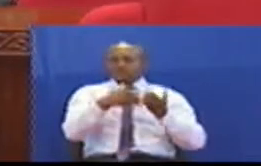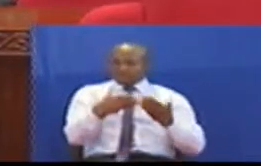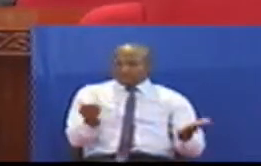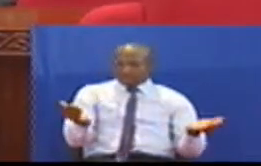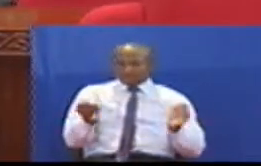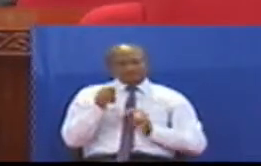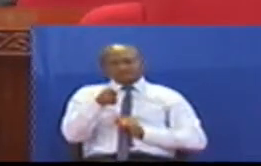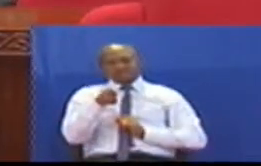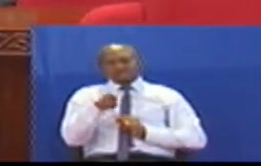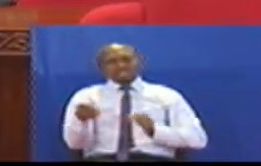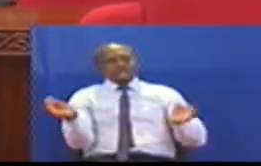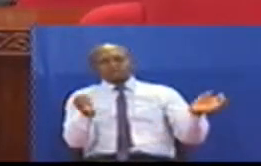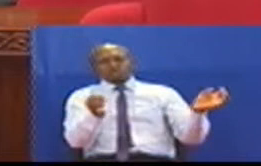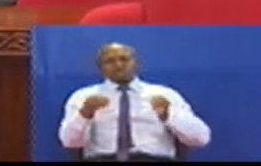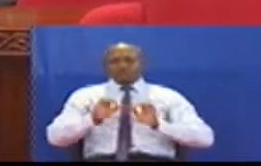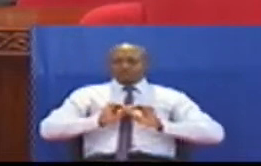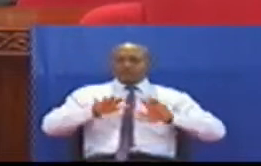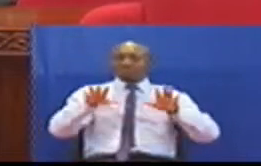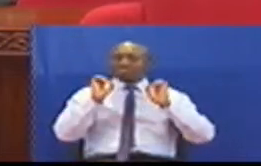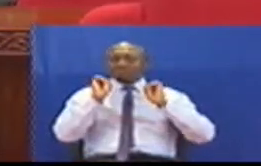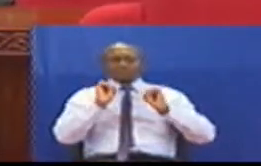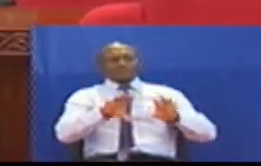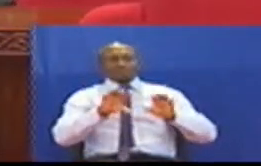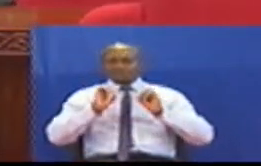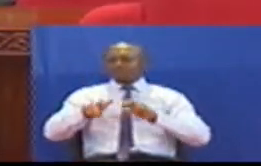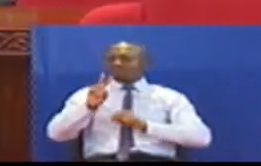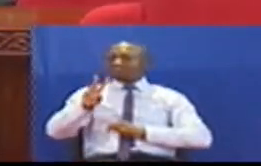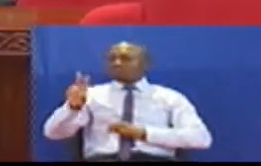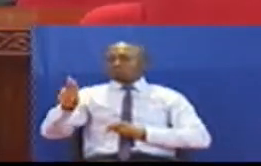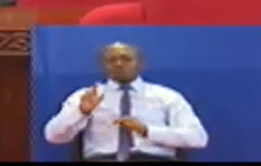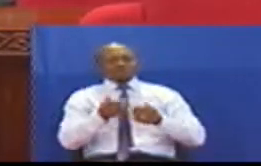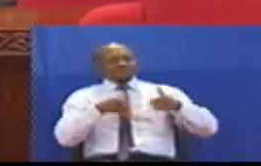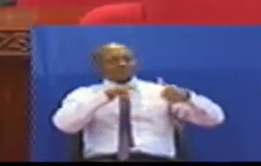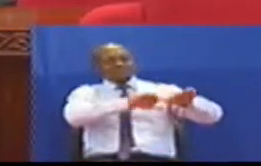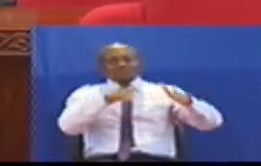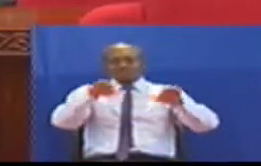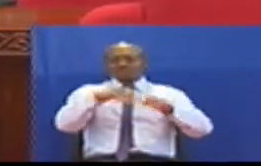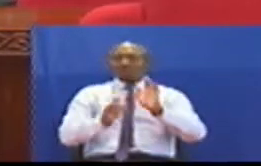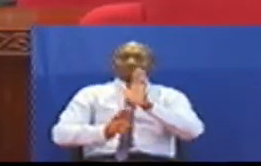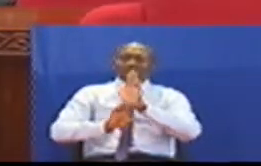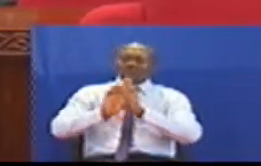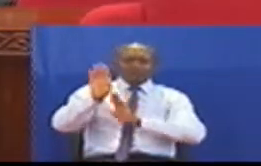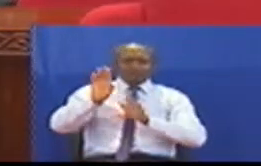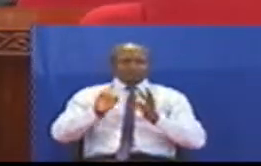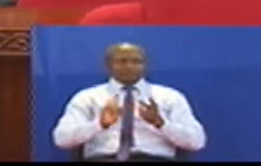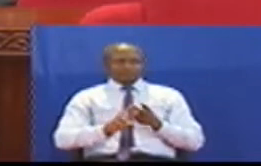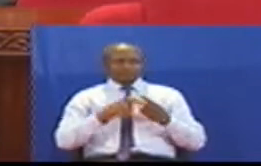inazidi kuchochea maambukizi mapya ya VVU na hatimaye vifo vitokanavyo na ukimwi kuongezeka.